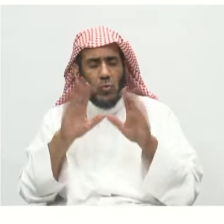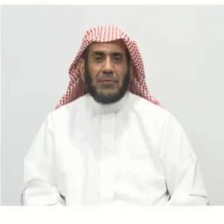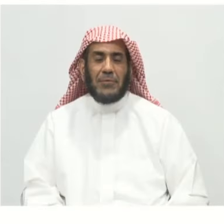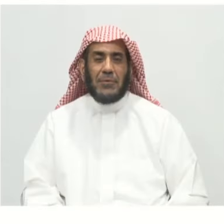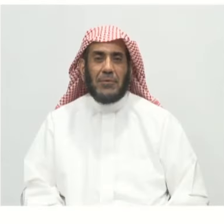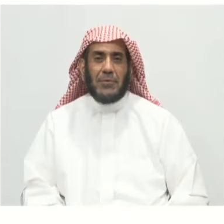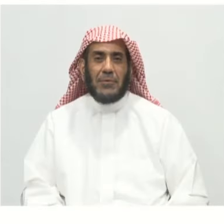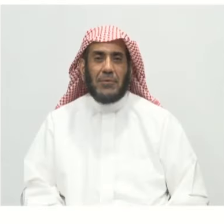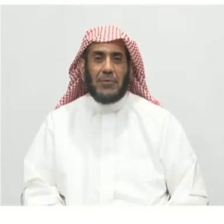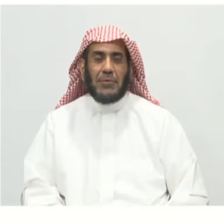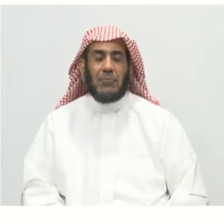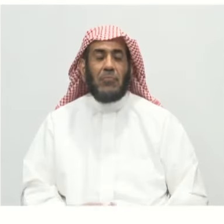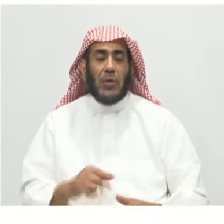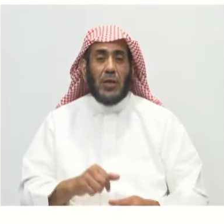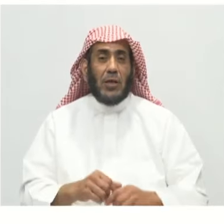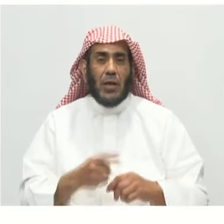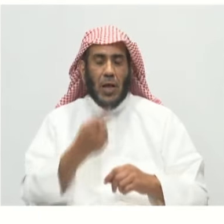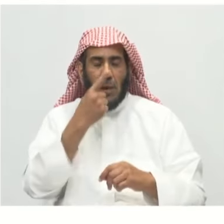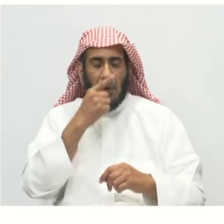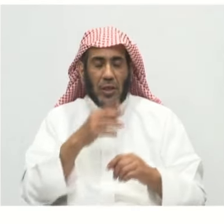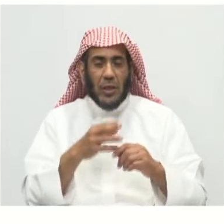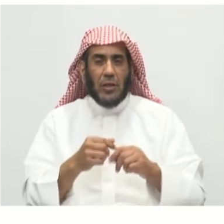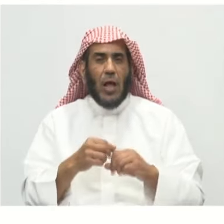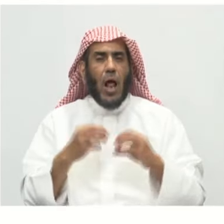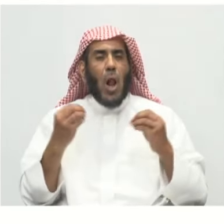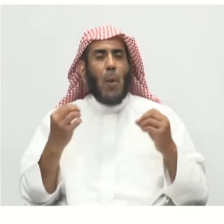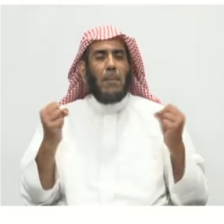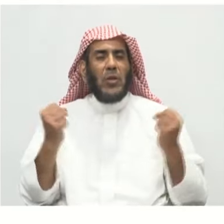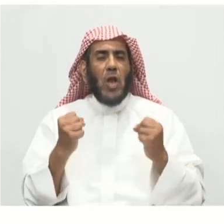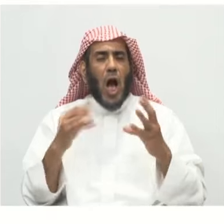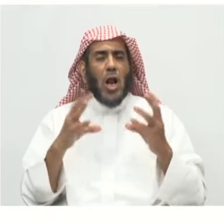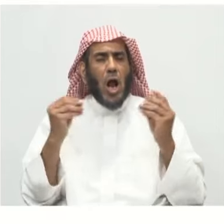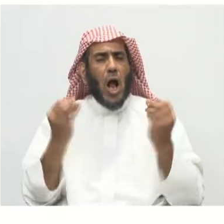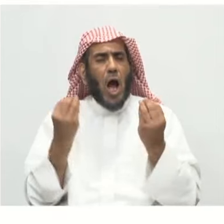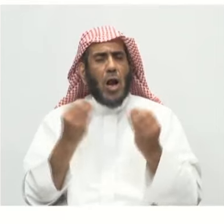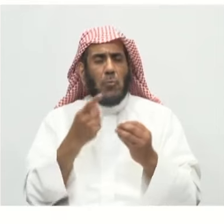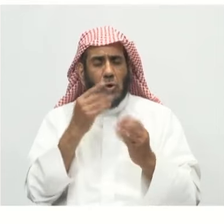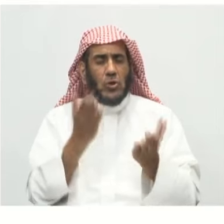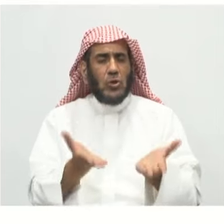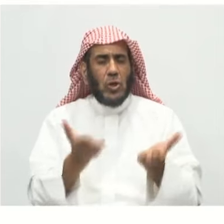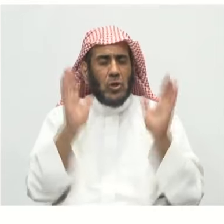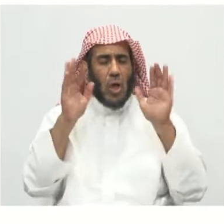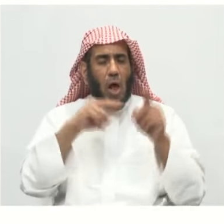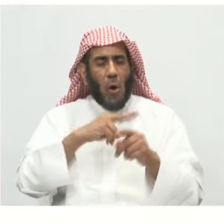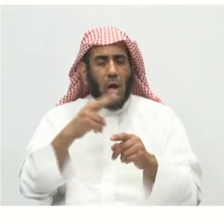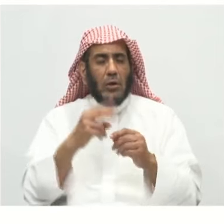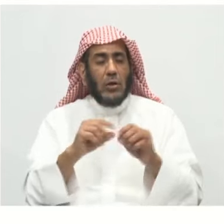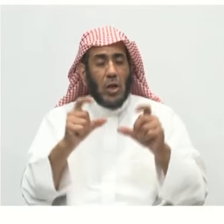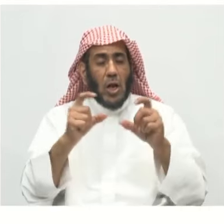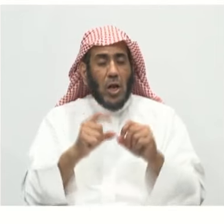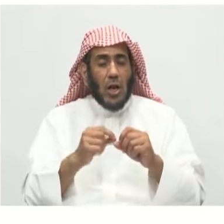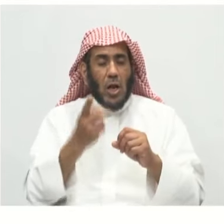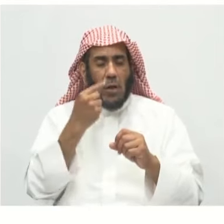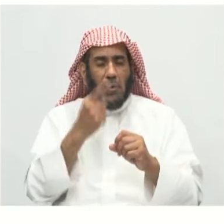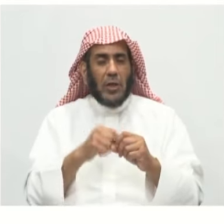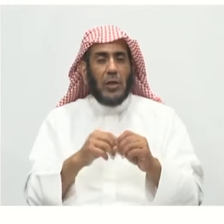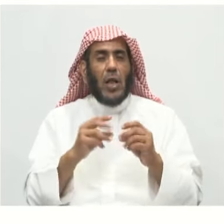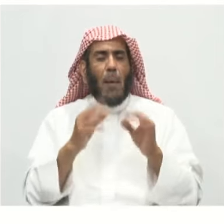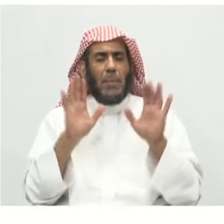الدينيه كذلك العبادات البدنيه من خلال ايات ان تستدل على الايات بالعبادات